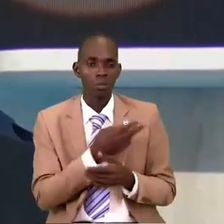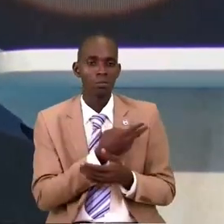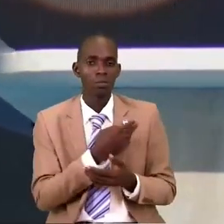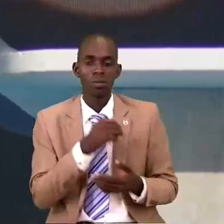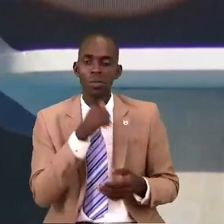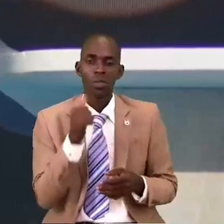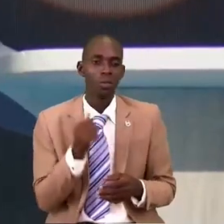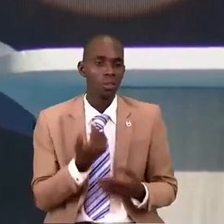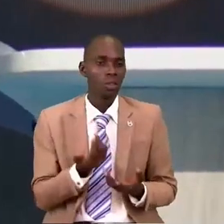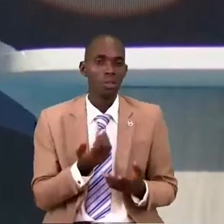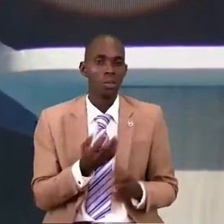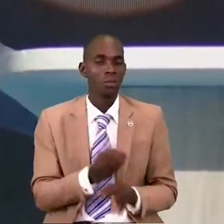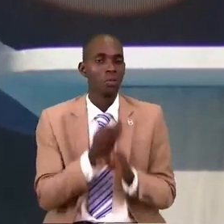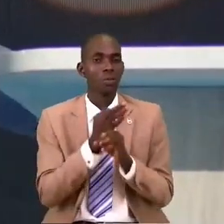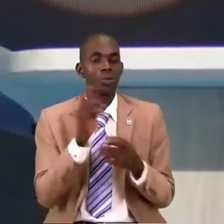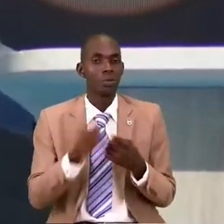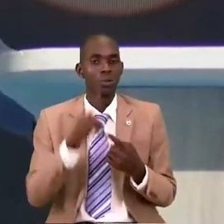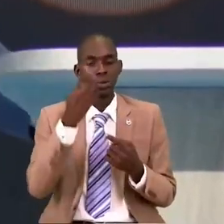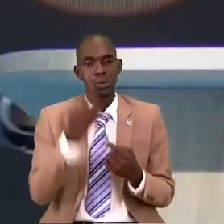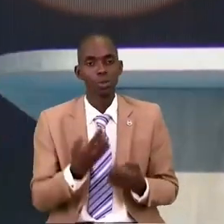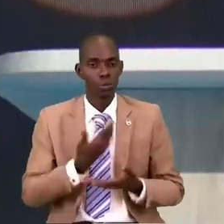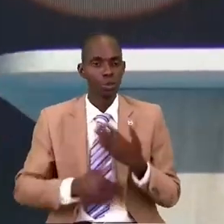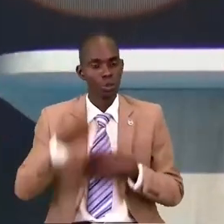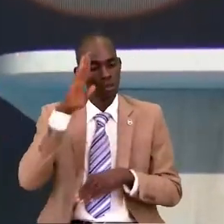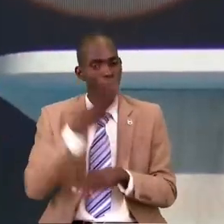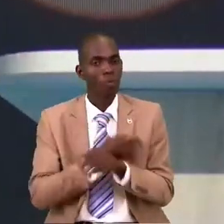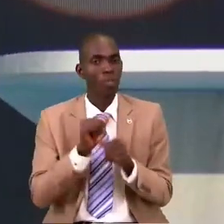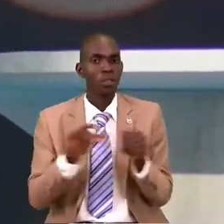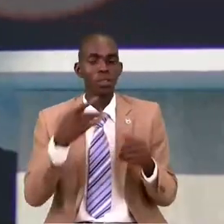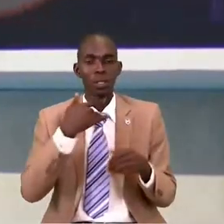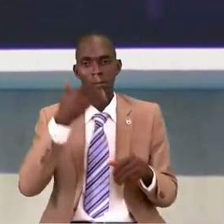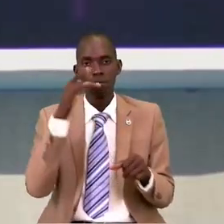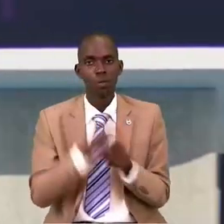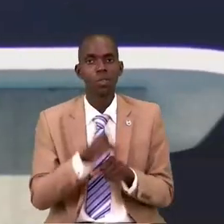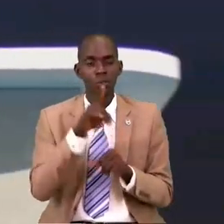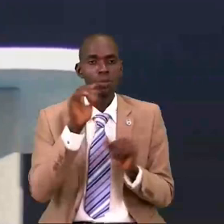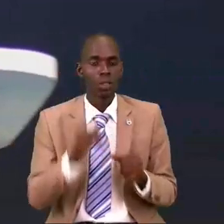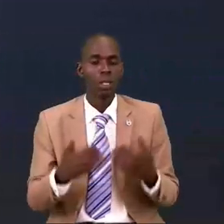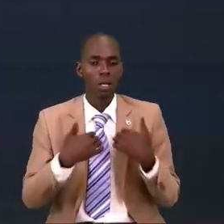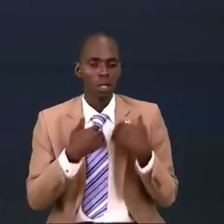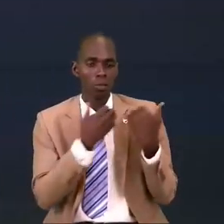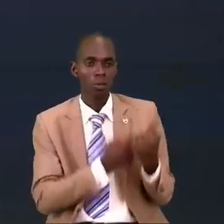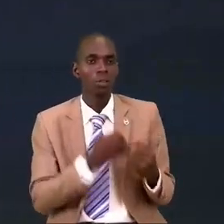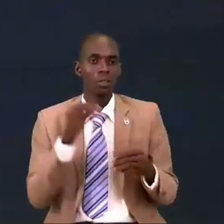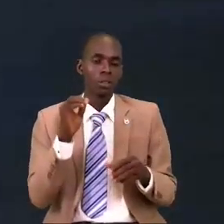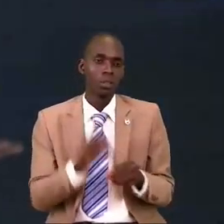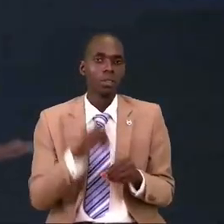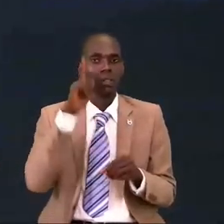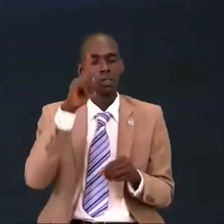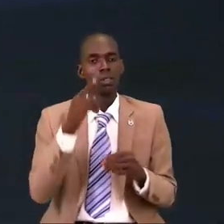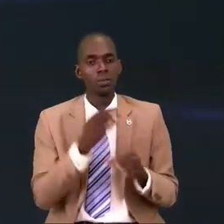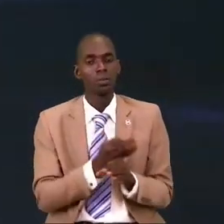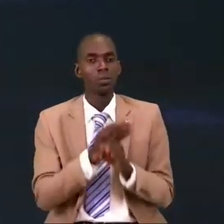pouvons avoir confiance en sa fidélité quand nous sommes sur le terrain. Et le Seigneur